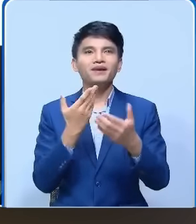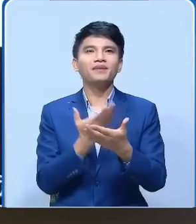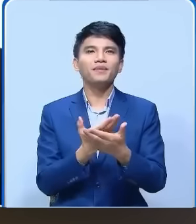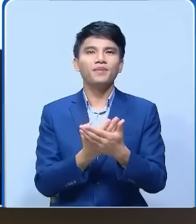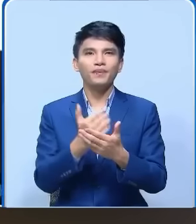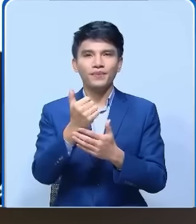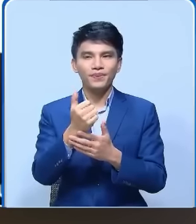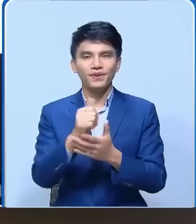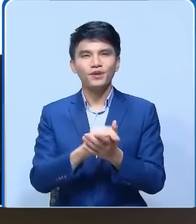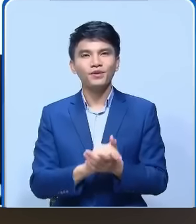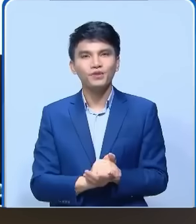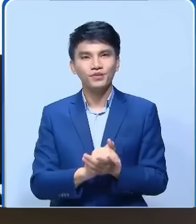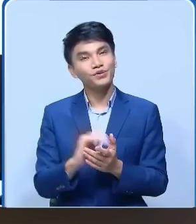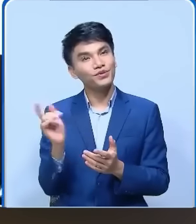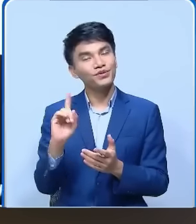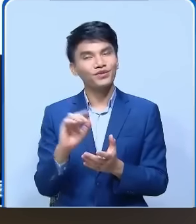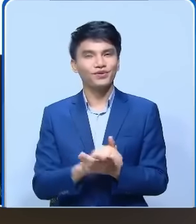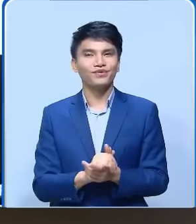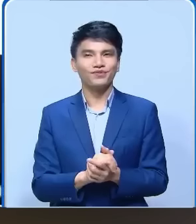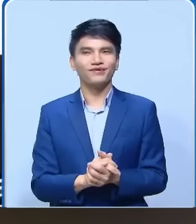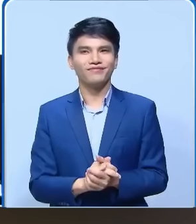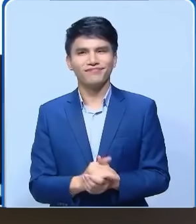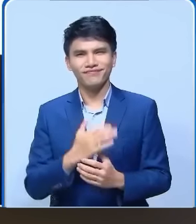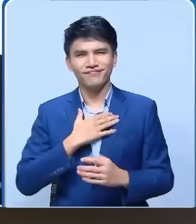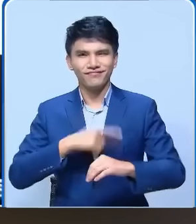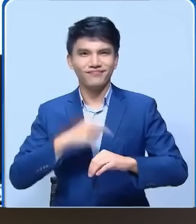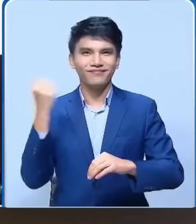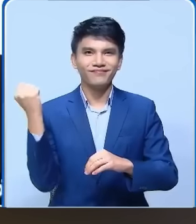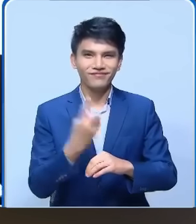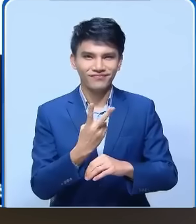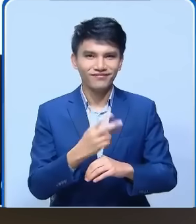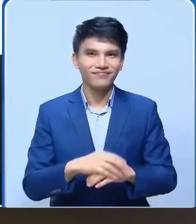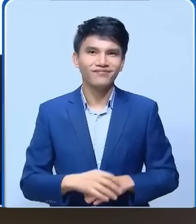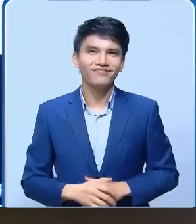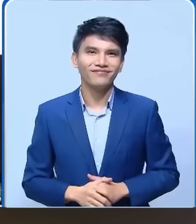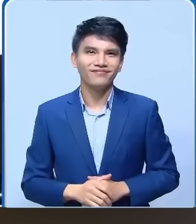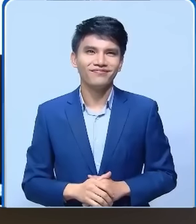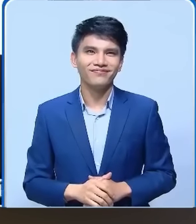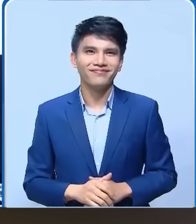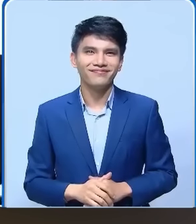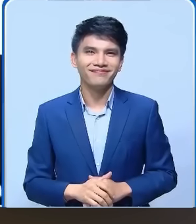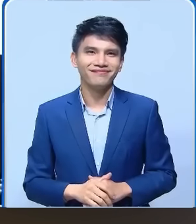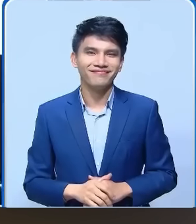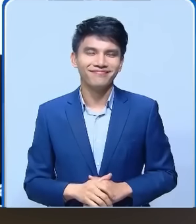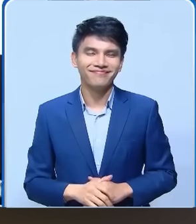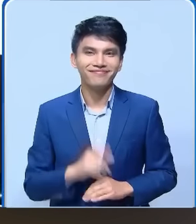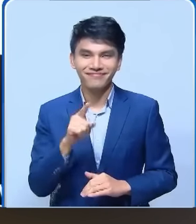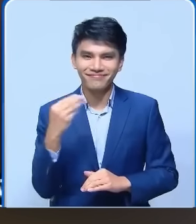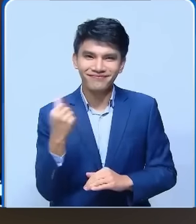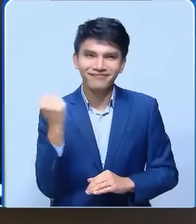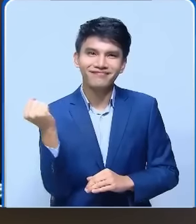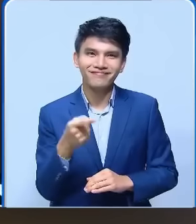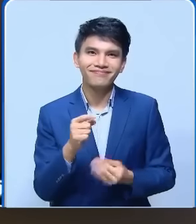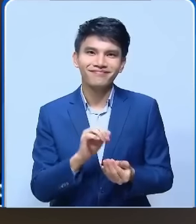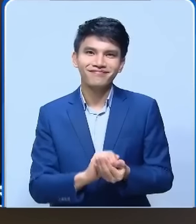ทัลนี่ต้องบอกสมมติเขาบอกของผมเข้าตีสามของฉันต้องตีสองค่ะมันจะต้องเร็วกว่าเขานิดนึงแต่ว่